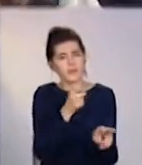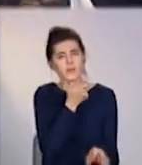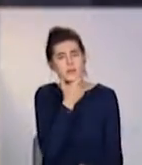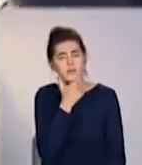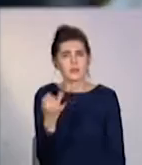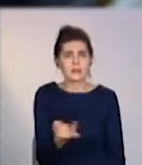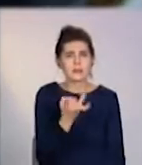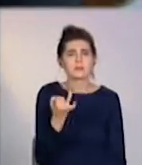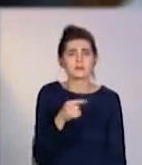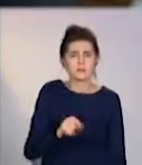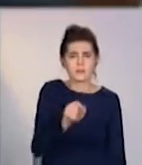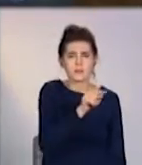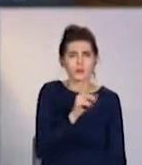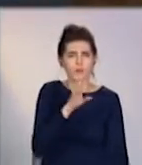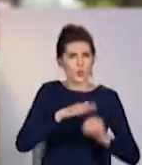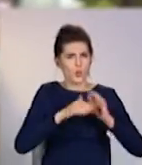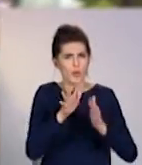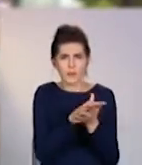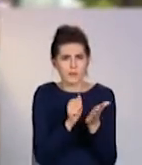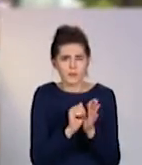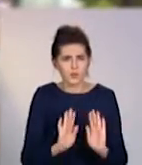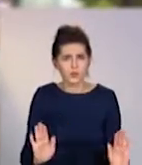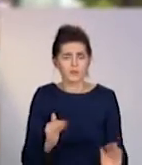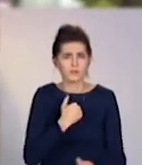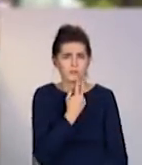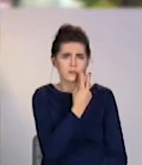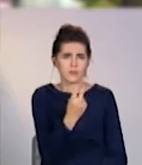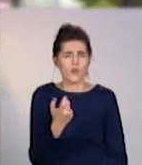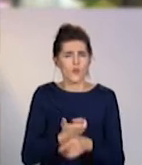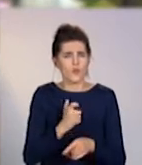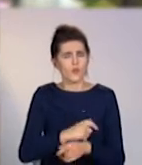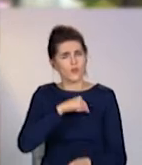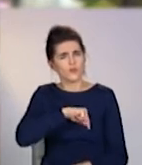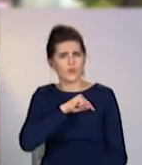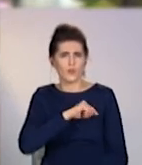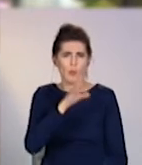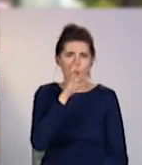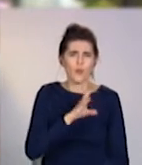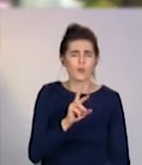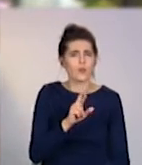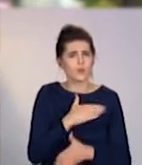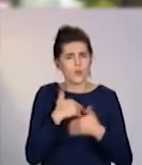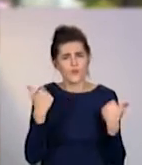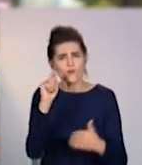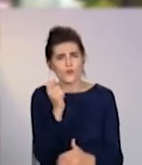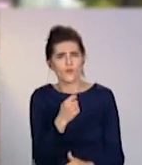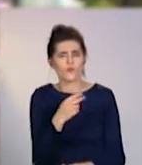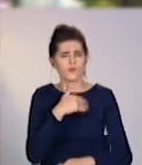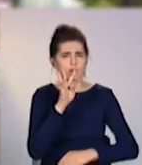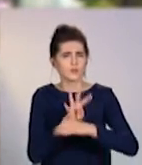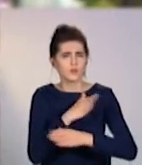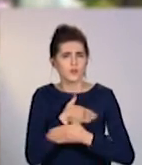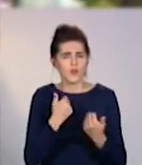предметів. Обережно, не поріжте ручки свої. Війна – це дуже погано, я не хочу, щоб тут стріляли. Просто